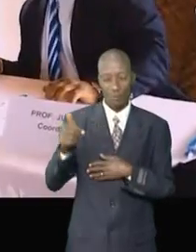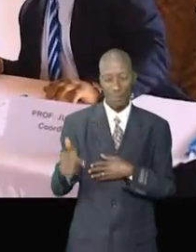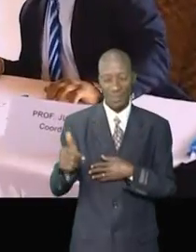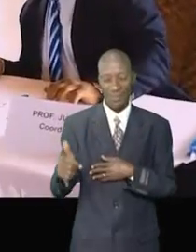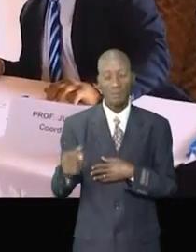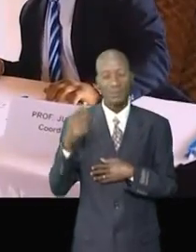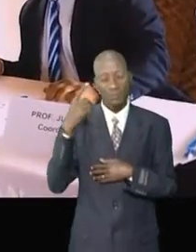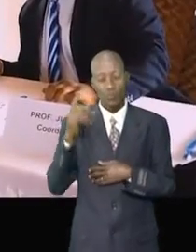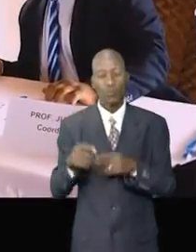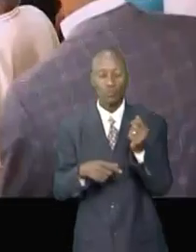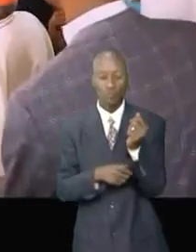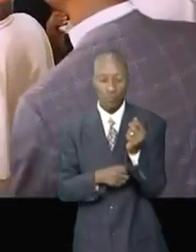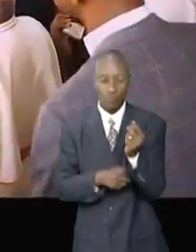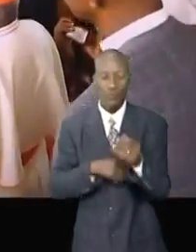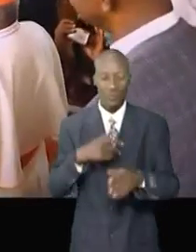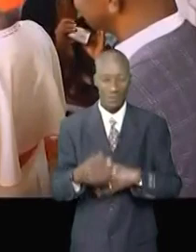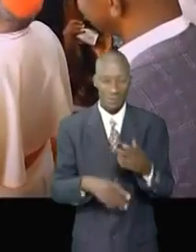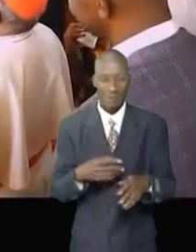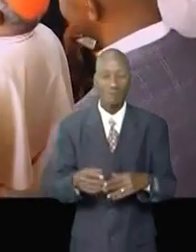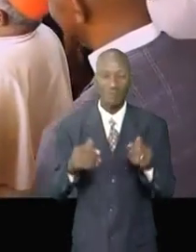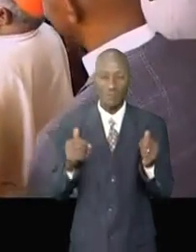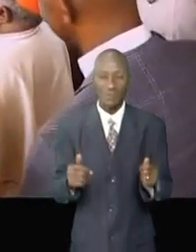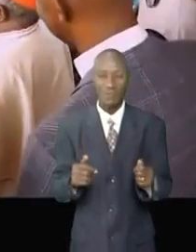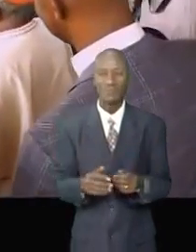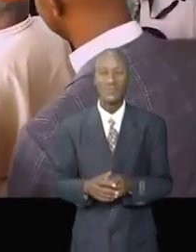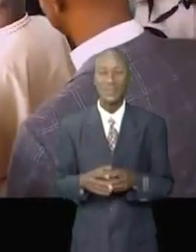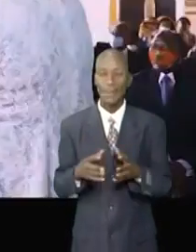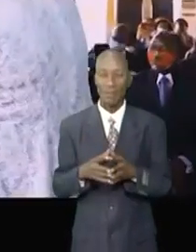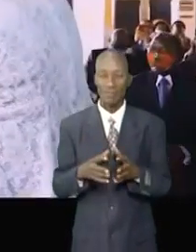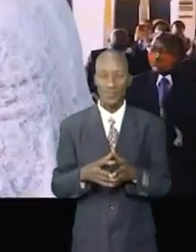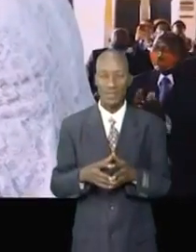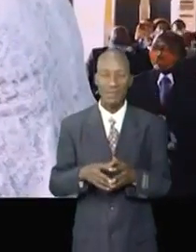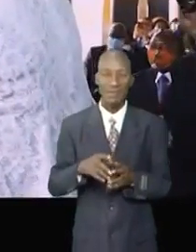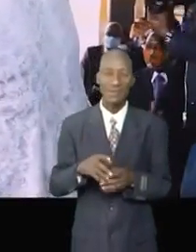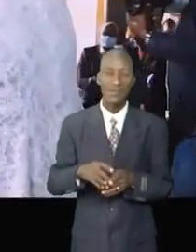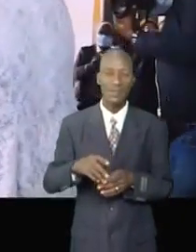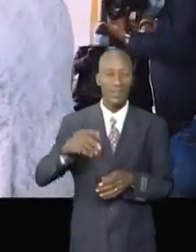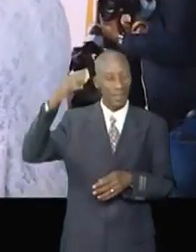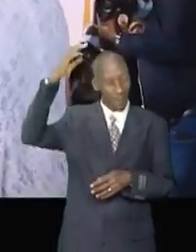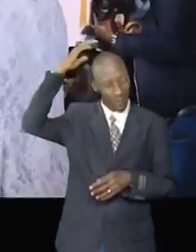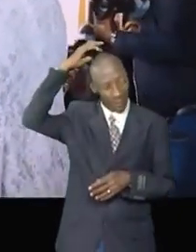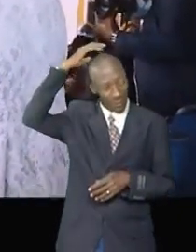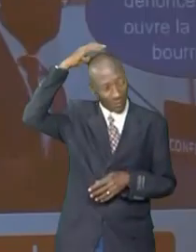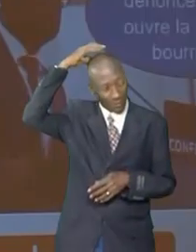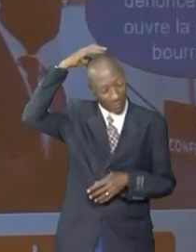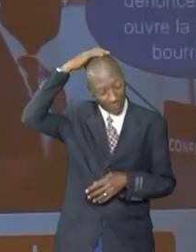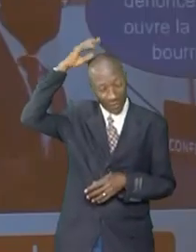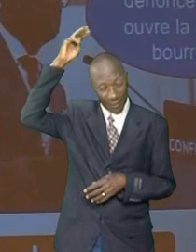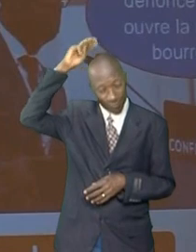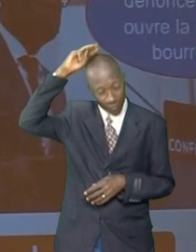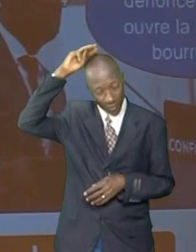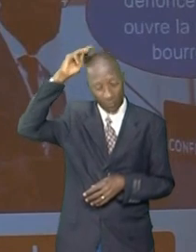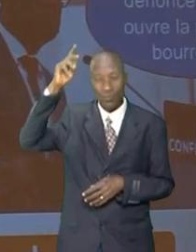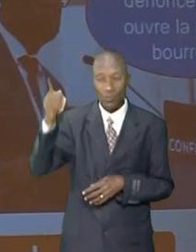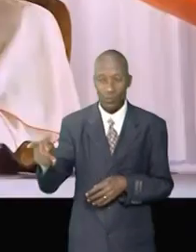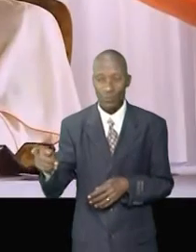de la République démocratique du Congo, les cardinals Laurent Mosengo Pasinya et les docteurs Denis Mukwenge est à mettre dans le